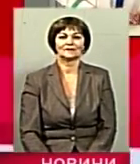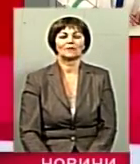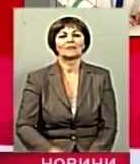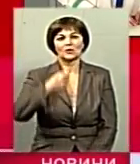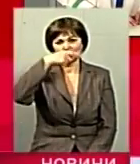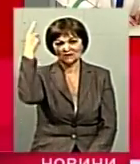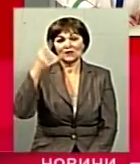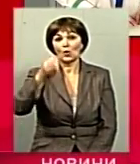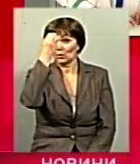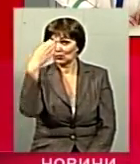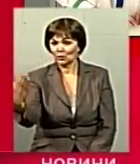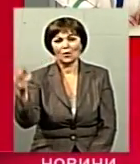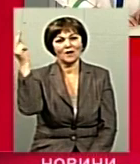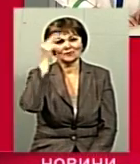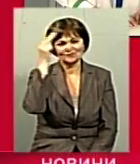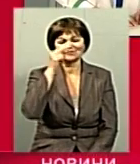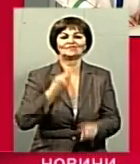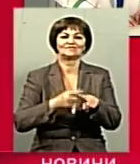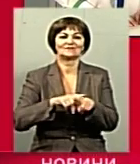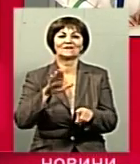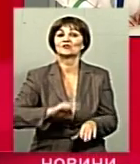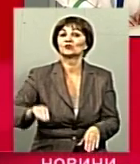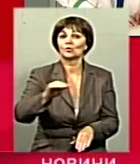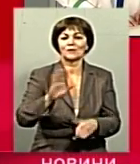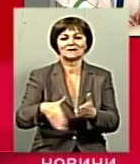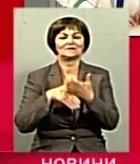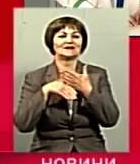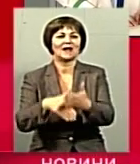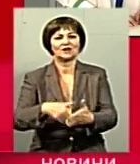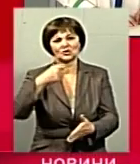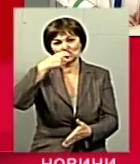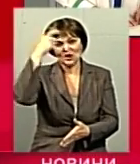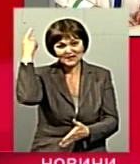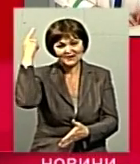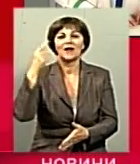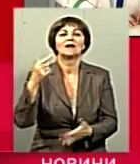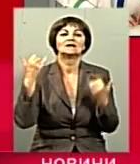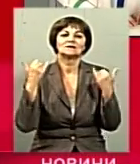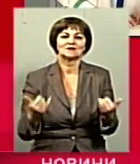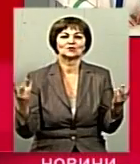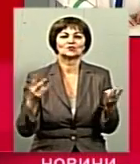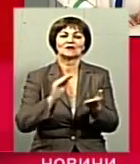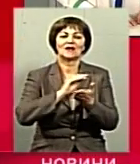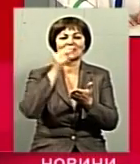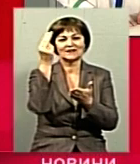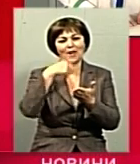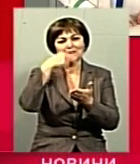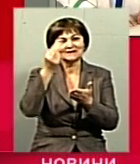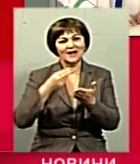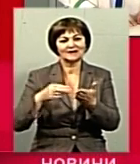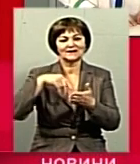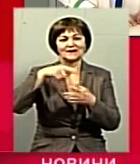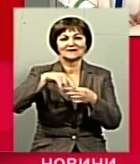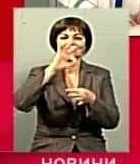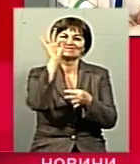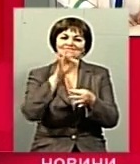Чеську культуру та мову вивчають у Житомирі за сприяння Чехії. Час написати писанку. У Житомирі відбувся фестиваль